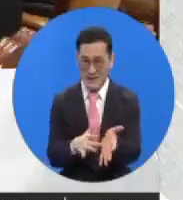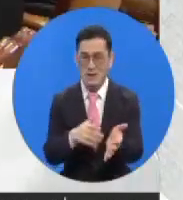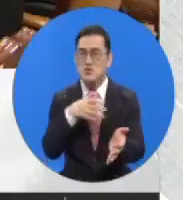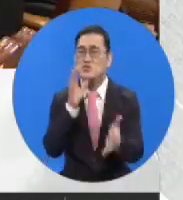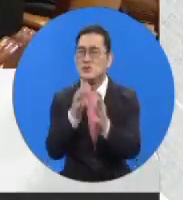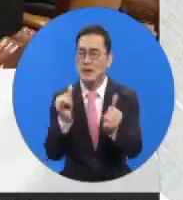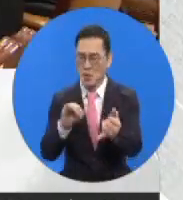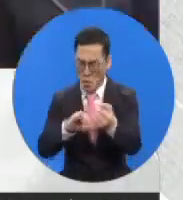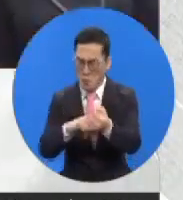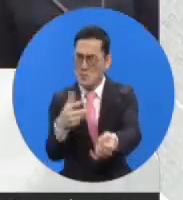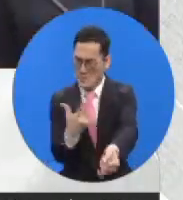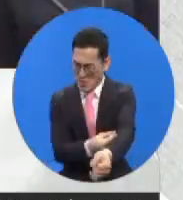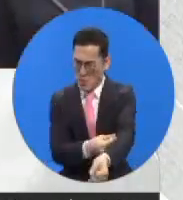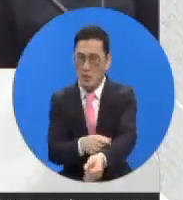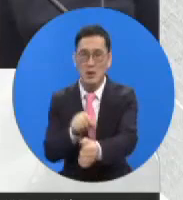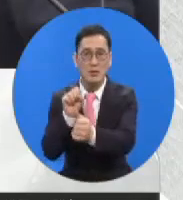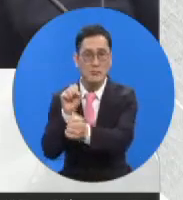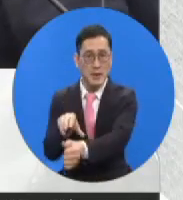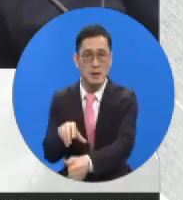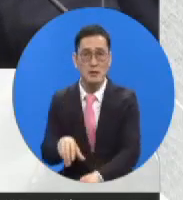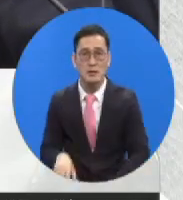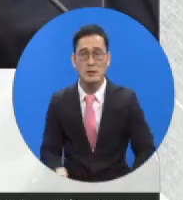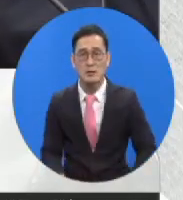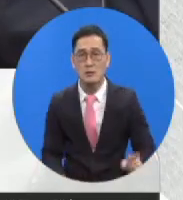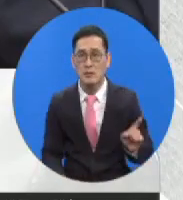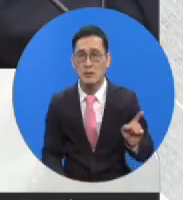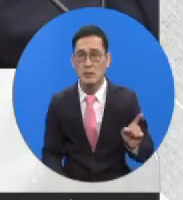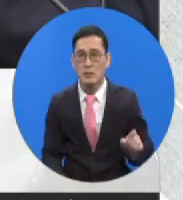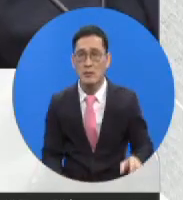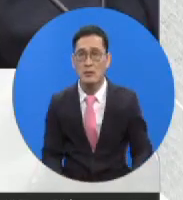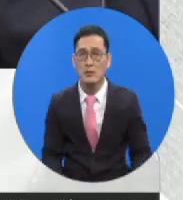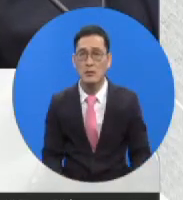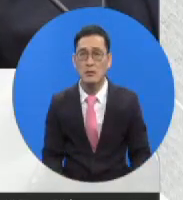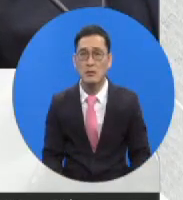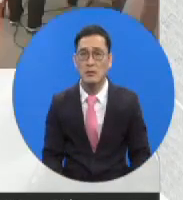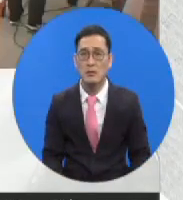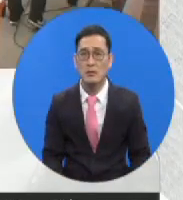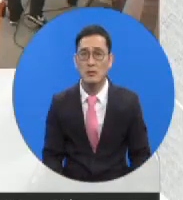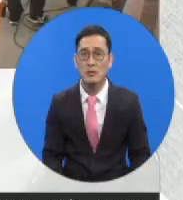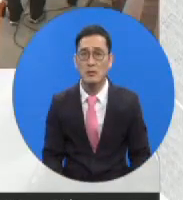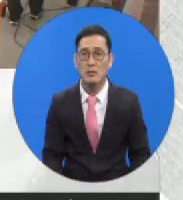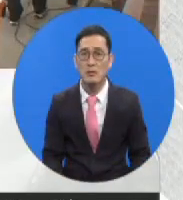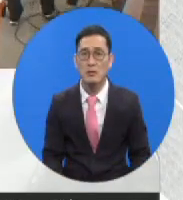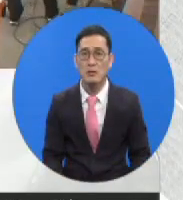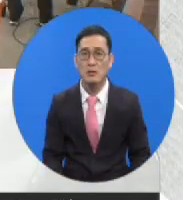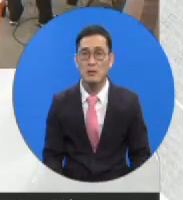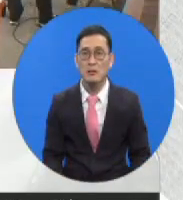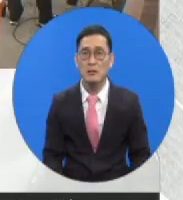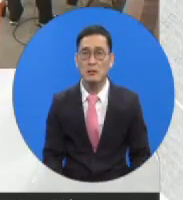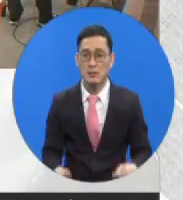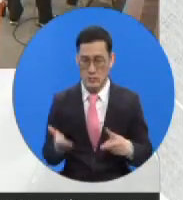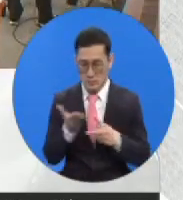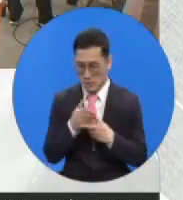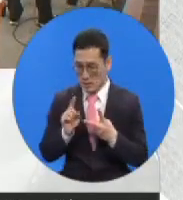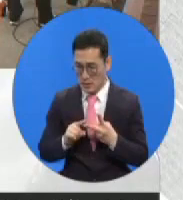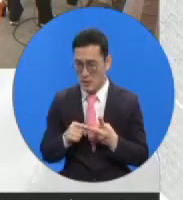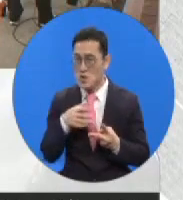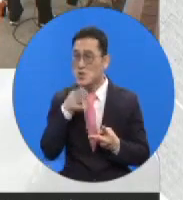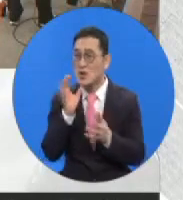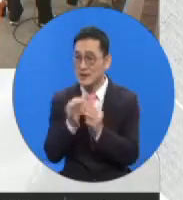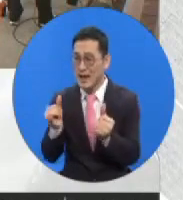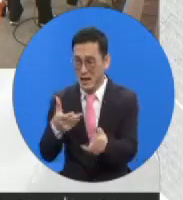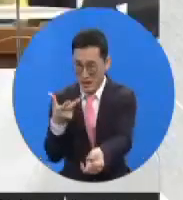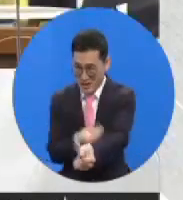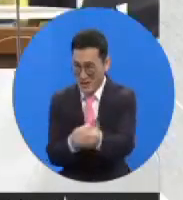얘기를 하게 되는데 또다시 나와서 얘기하는 것을 보게 되면 고령에 계신 분들이 백신을 맞았을 때 위험할 수 있다. 이런 논리적으로 모순되는 얘기들을 하고 있는 게